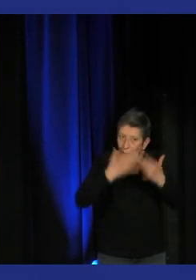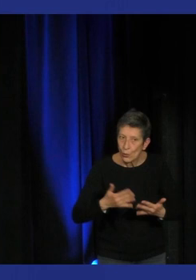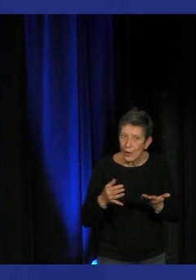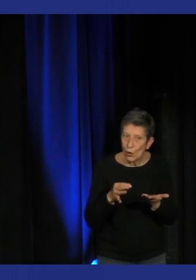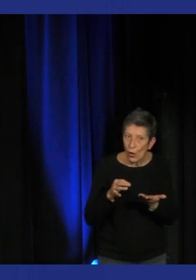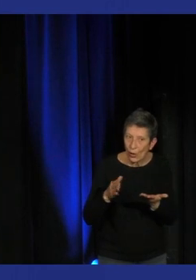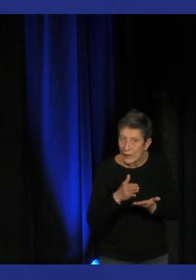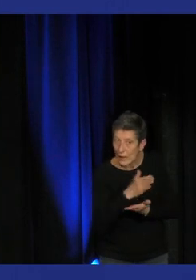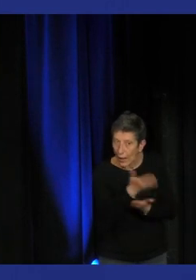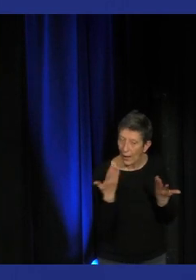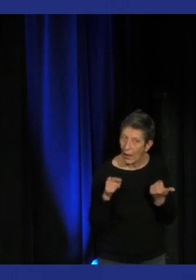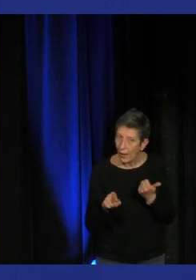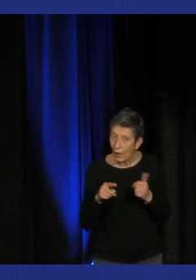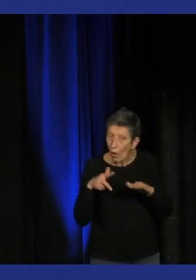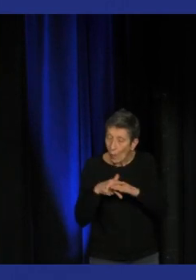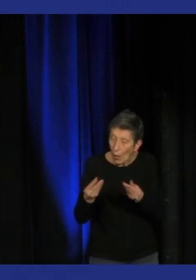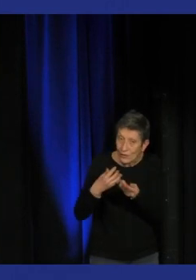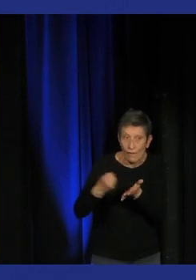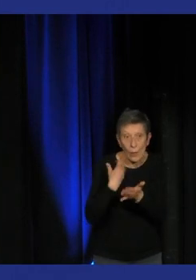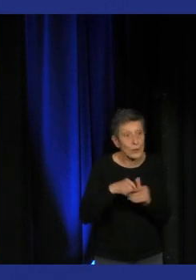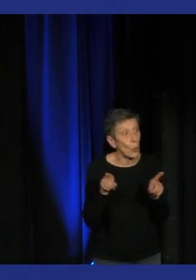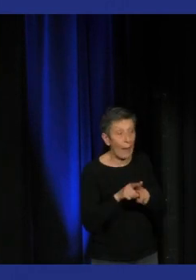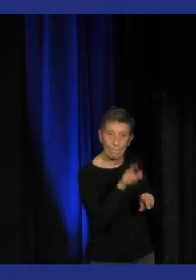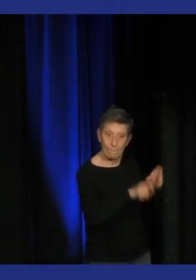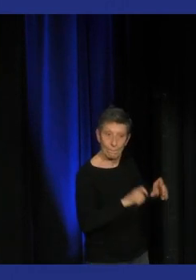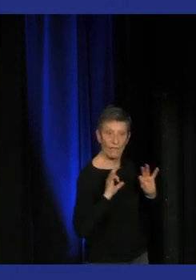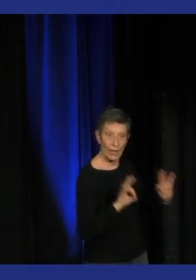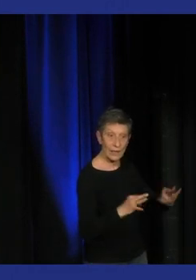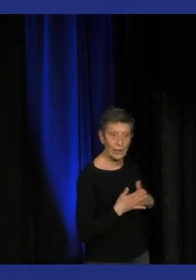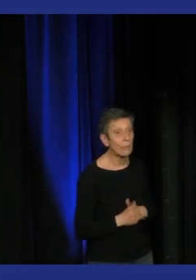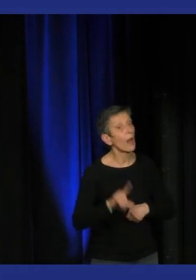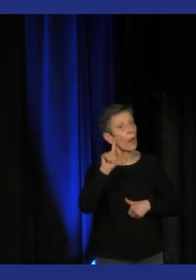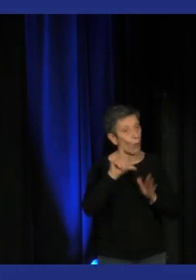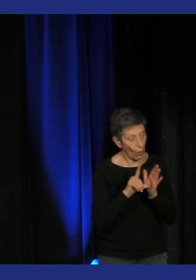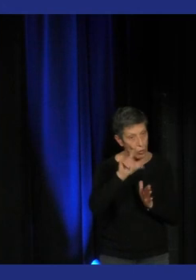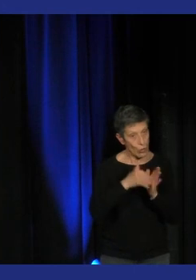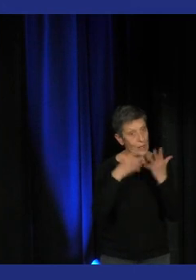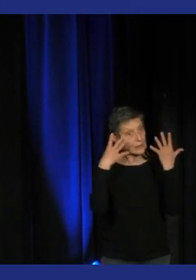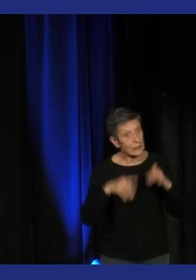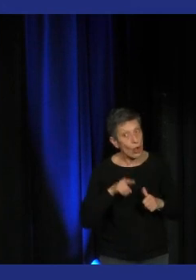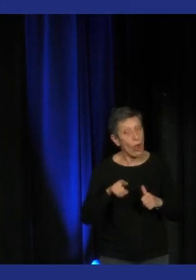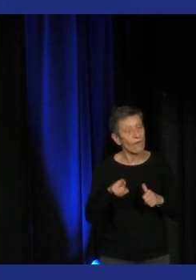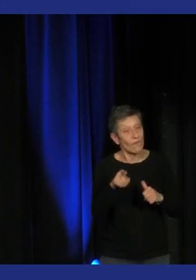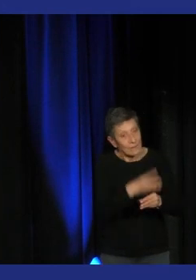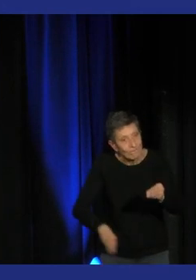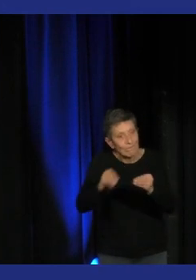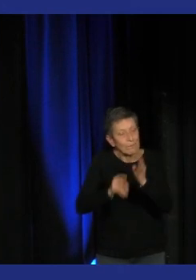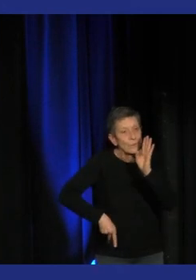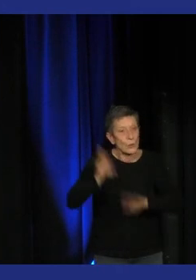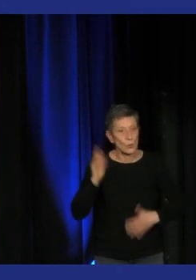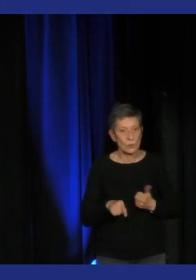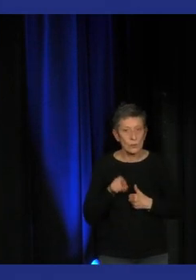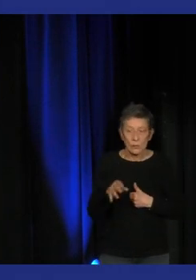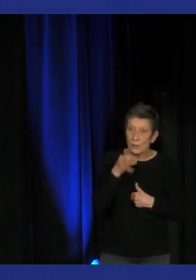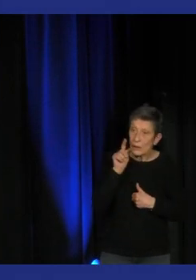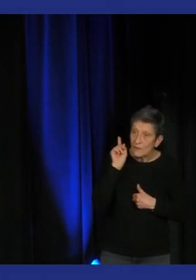titre que les valides. Cette loi, en 2019, elle va aller beaucoup plus loin. Elle va dire qu'il va falloir décrire l'accessibilité des